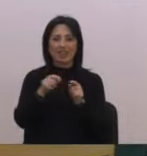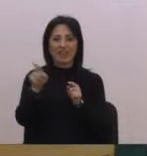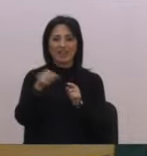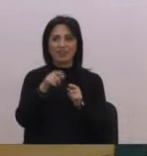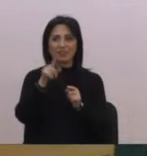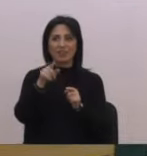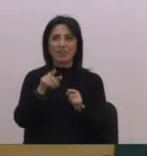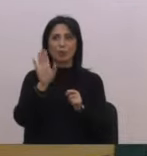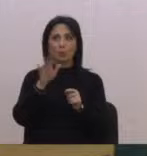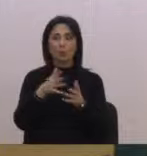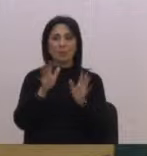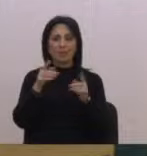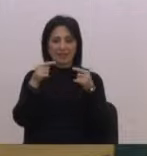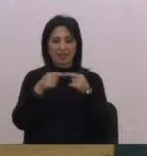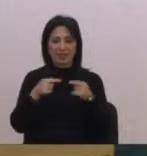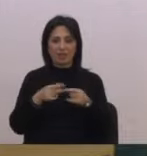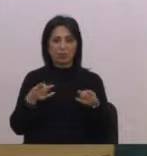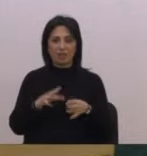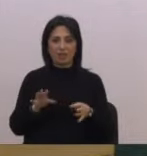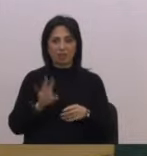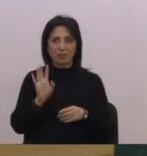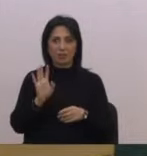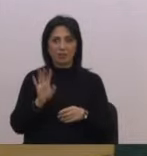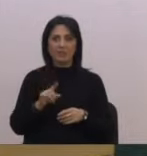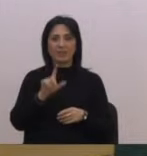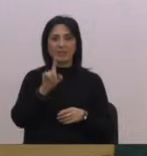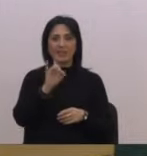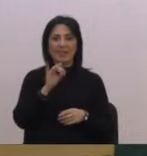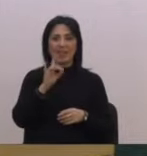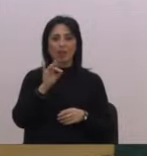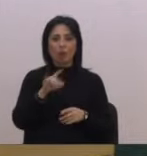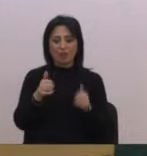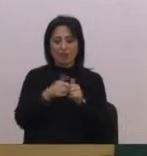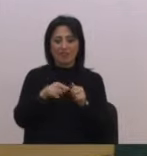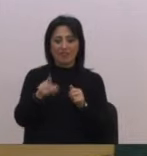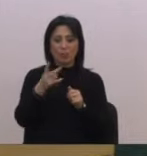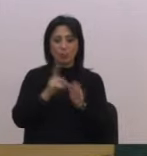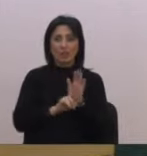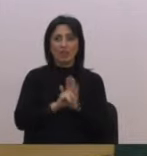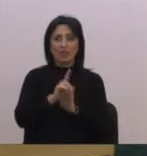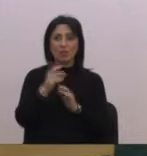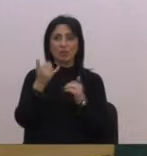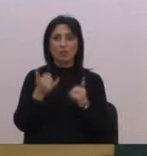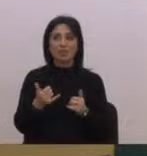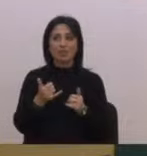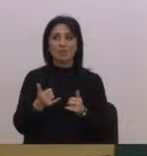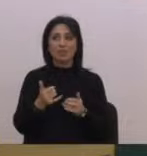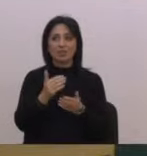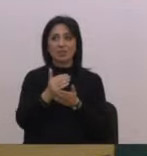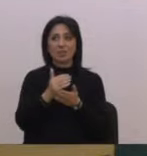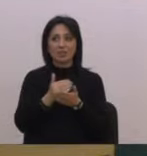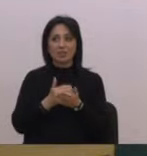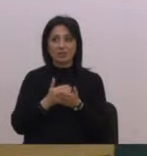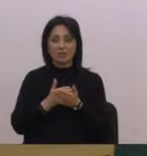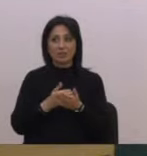თქვენ ალბათ უფრო მეტი დაზუსტება არ დაგჭირდებათ. ჰილტონის გვერდით რაც უნდა დაიწყოს ახლა, ეს არის სრული